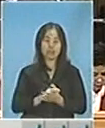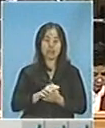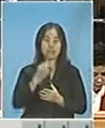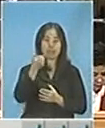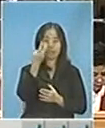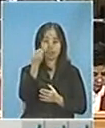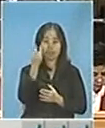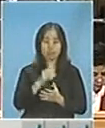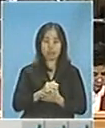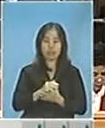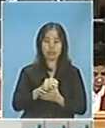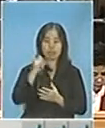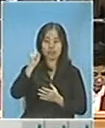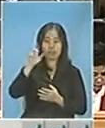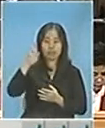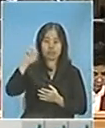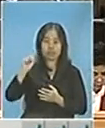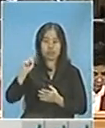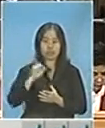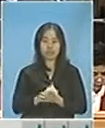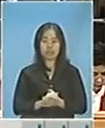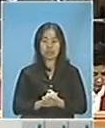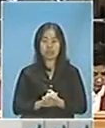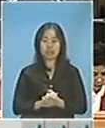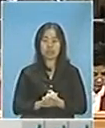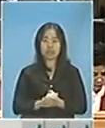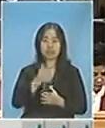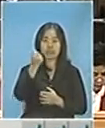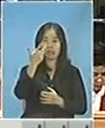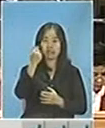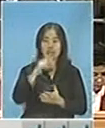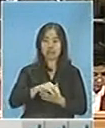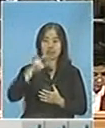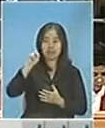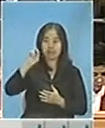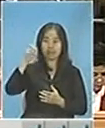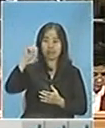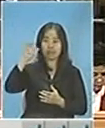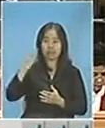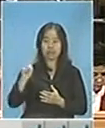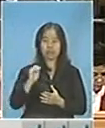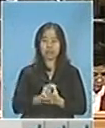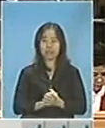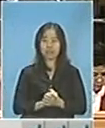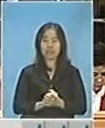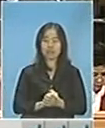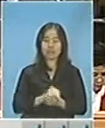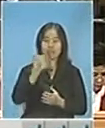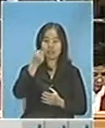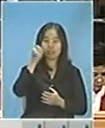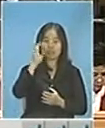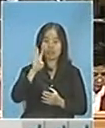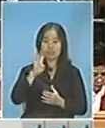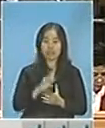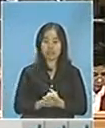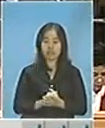12. นายสุรสิทธิ์เจียมวิจักษ์13นายนิยมวิวัฒนดิษฐกุล14